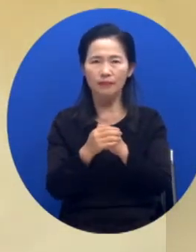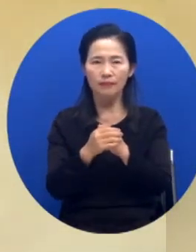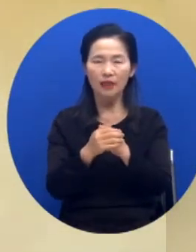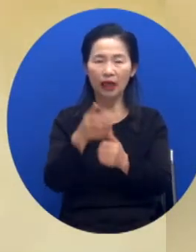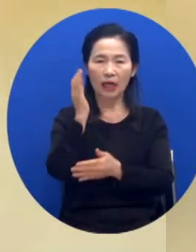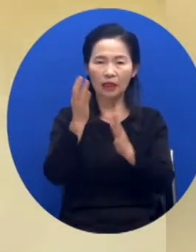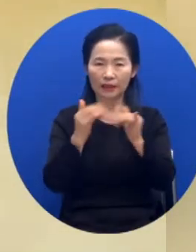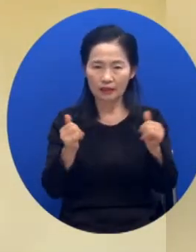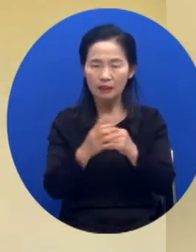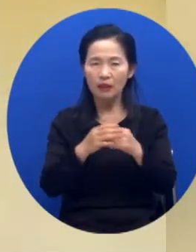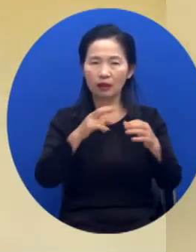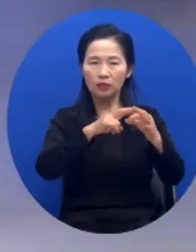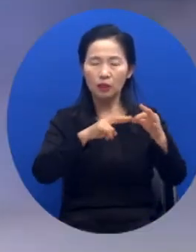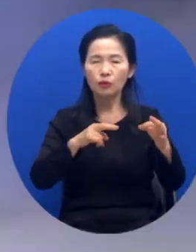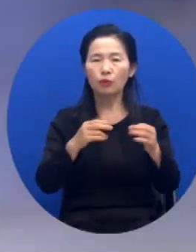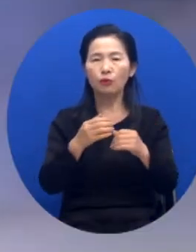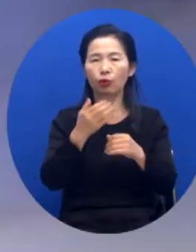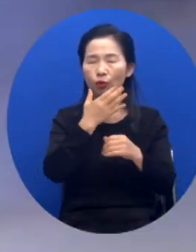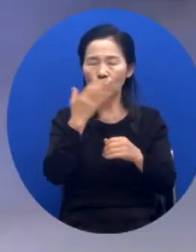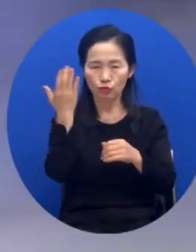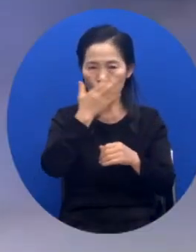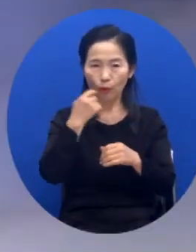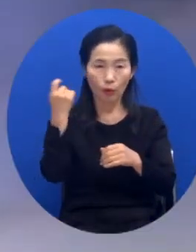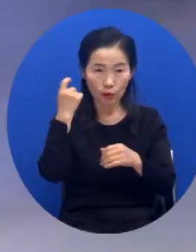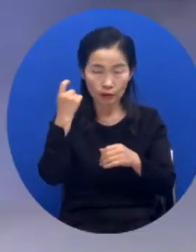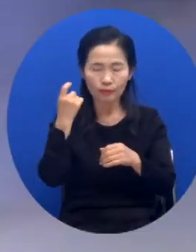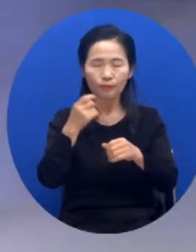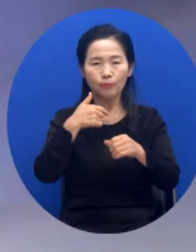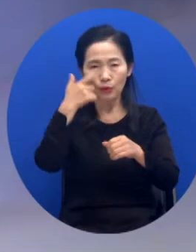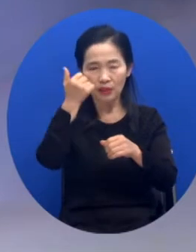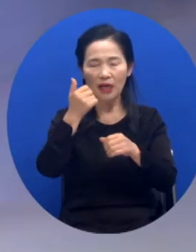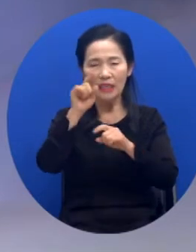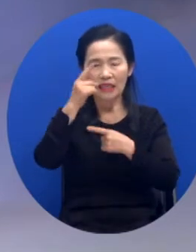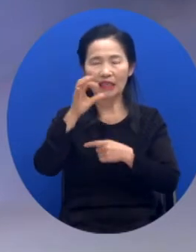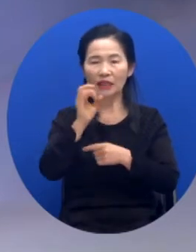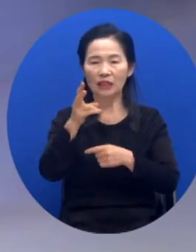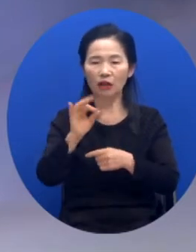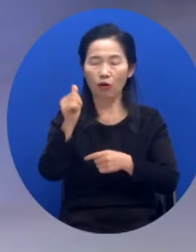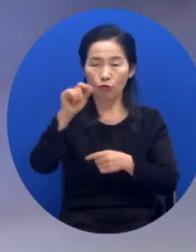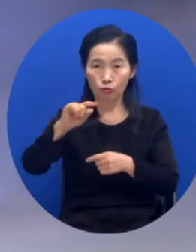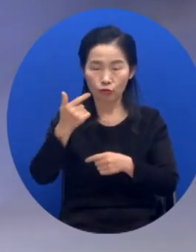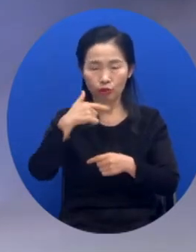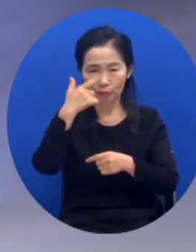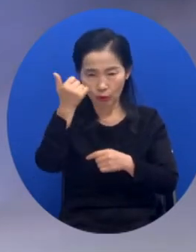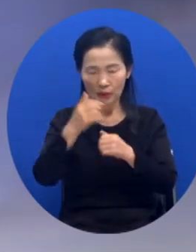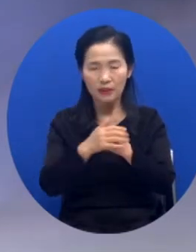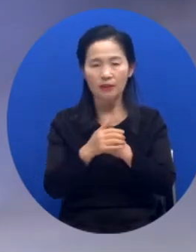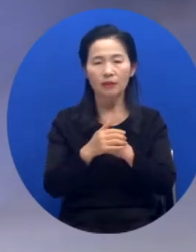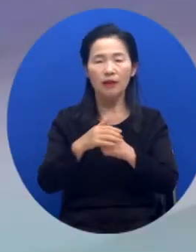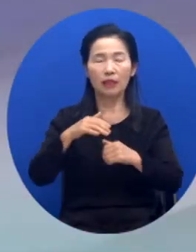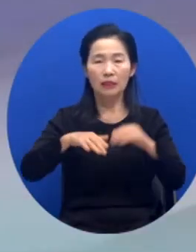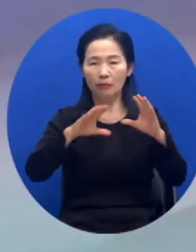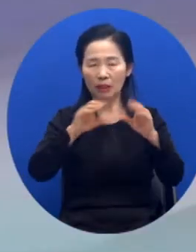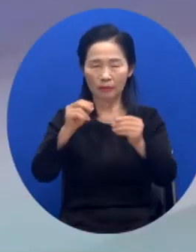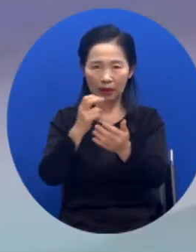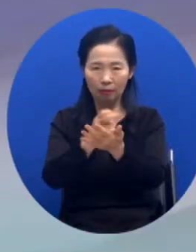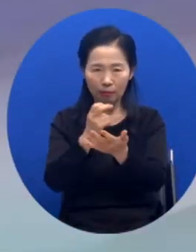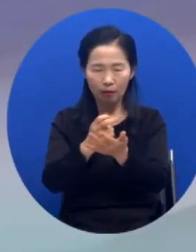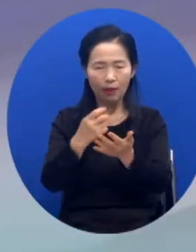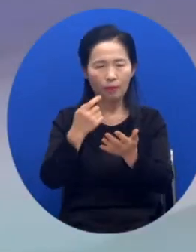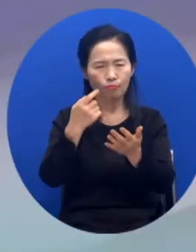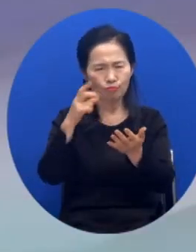강연자로 나선 여의도순복음 교회 이영훈 목사는 포괄적인 차별 금지법 에 폐해를 지적했습니다 이